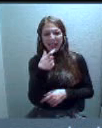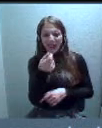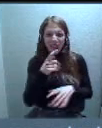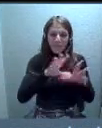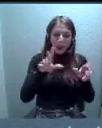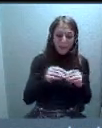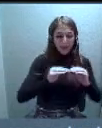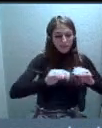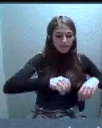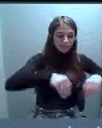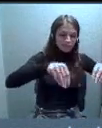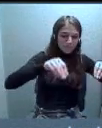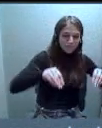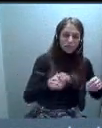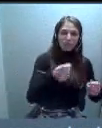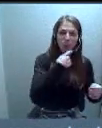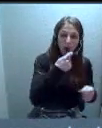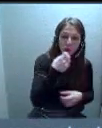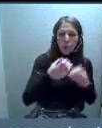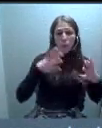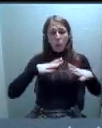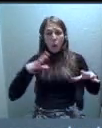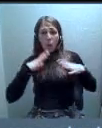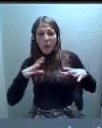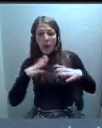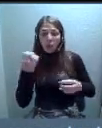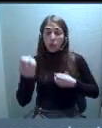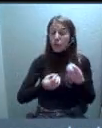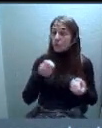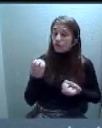amis, pour une promenade, pour un déplacement